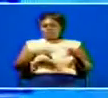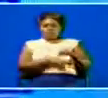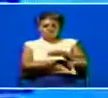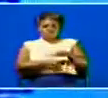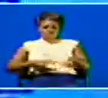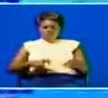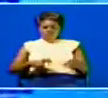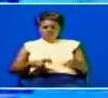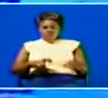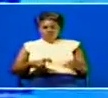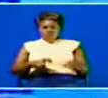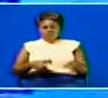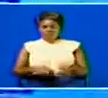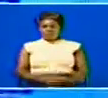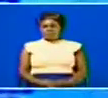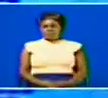Hamza Yusuf anaarifu.